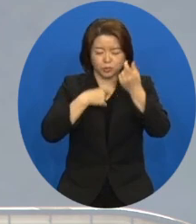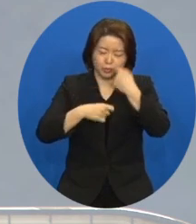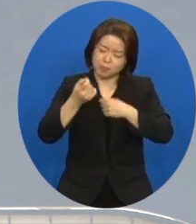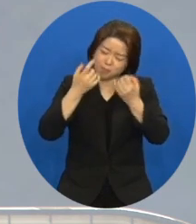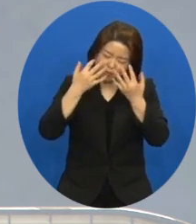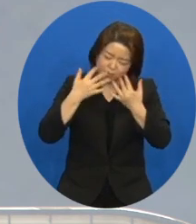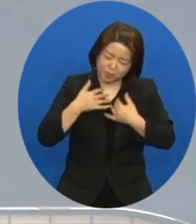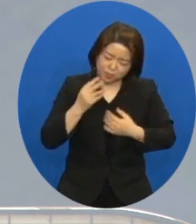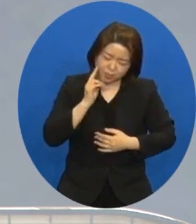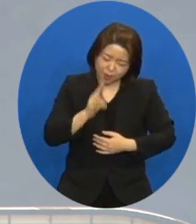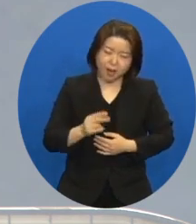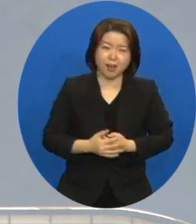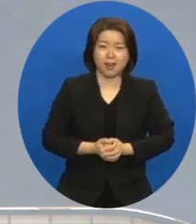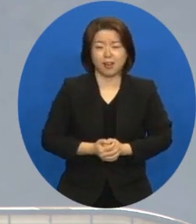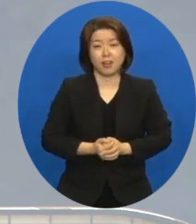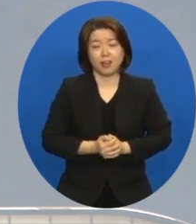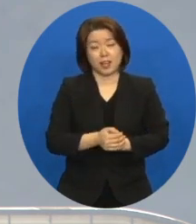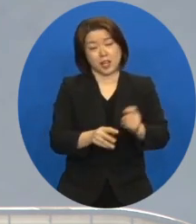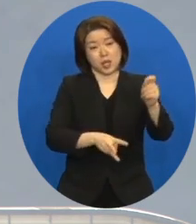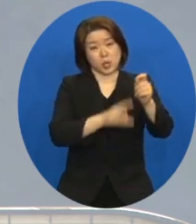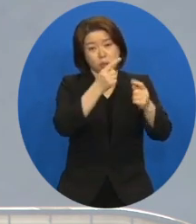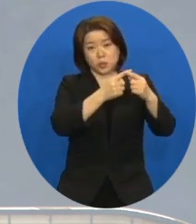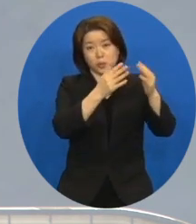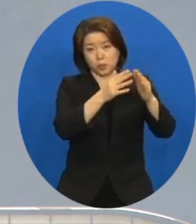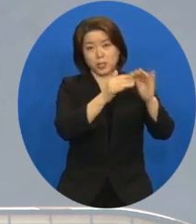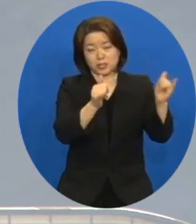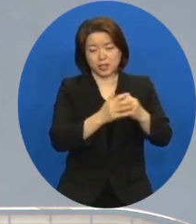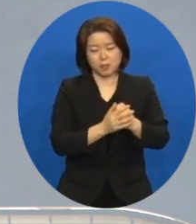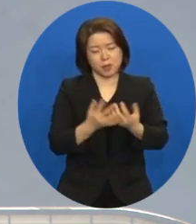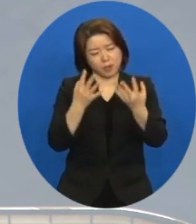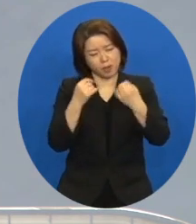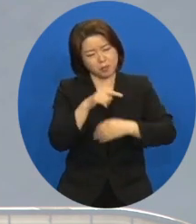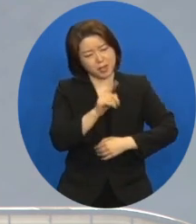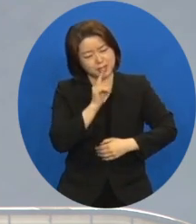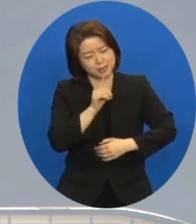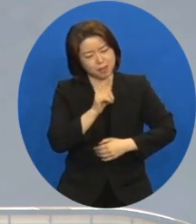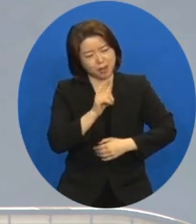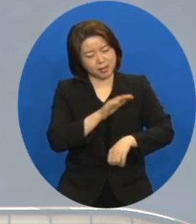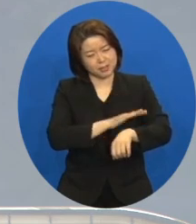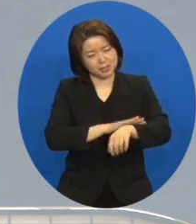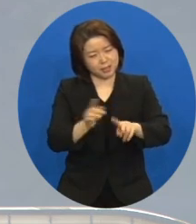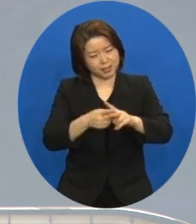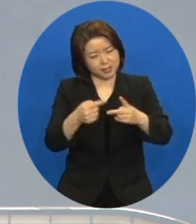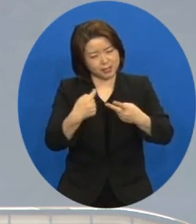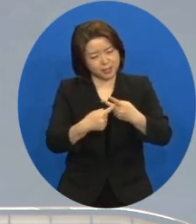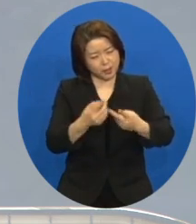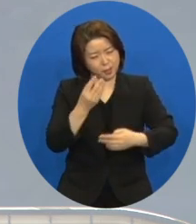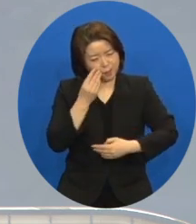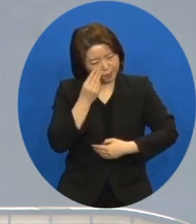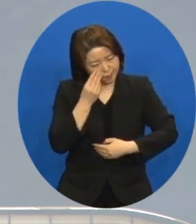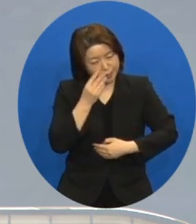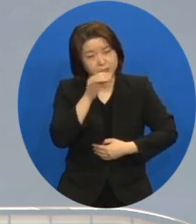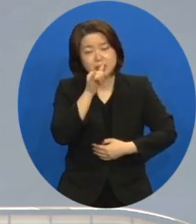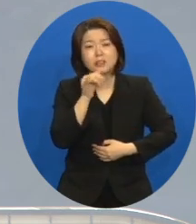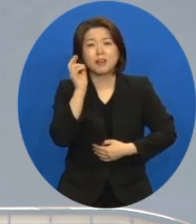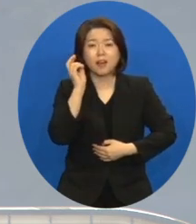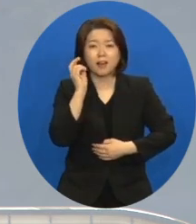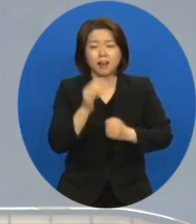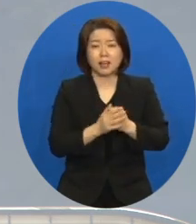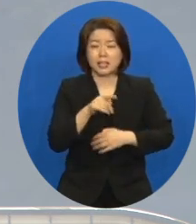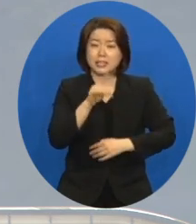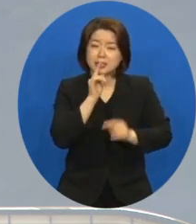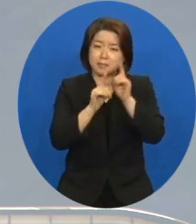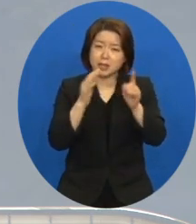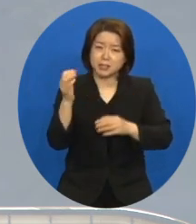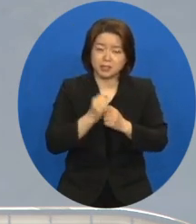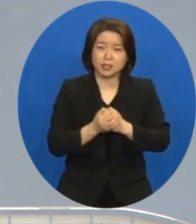범벅이었어요. 고린도 교인들이 얼마나 이 말을 잘 받아줄까? 고린도 교인들은 이